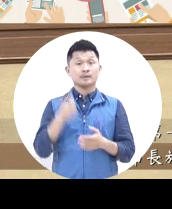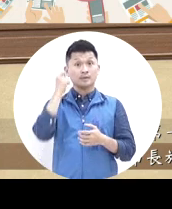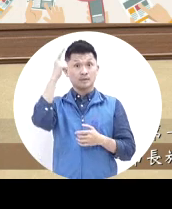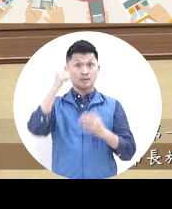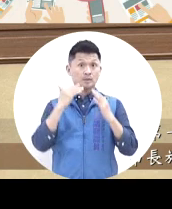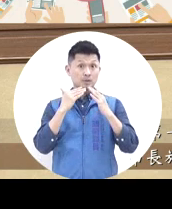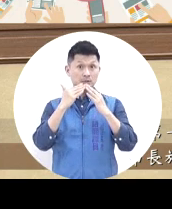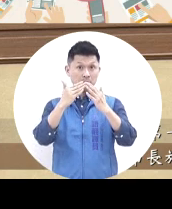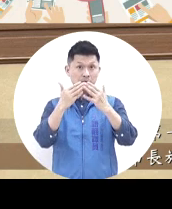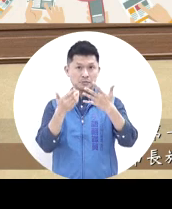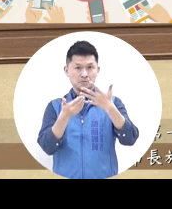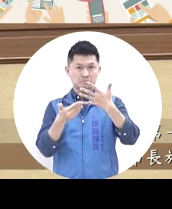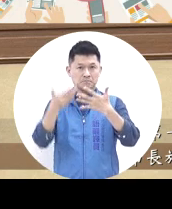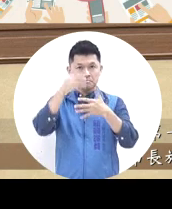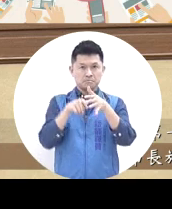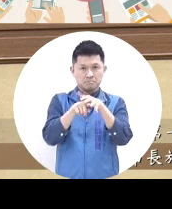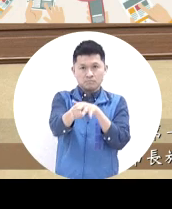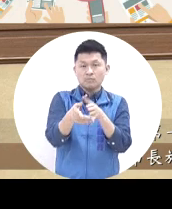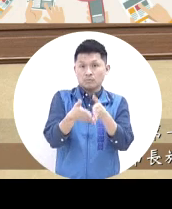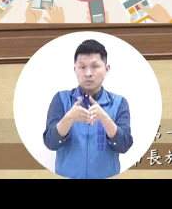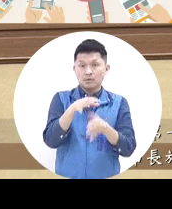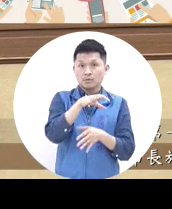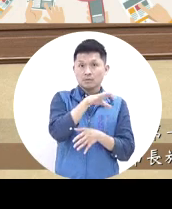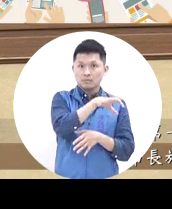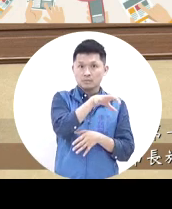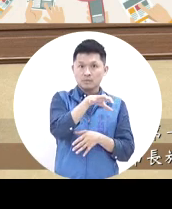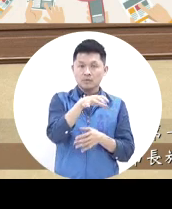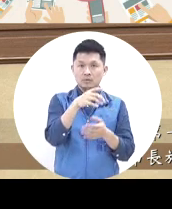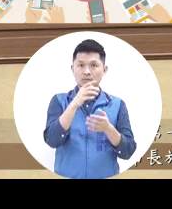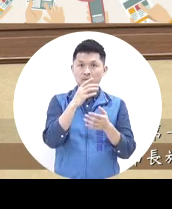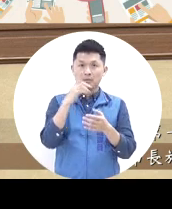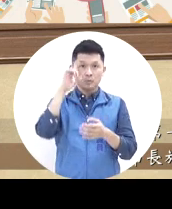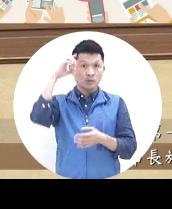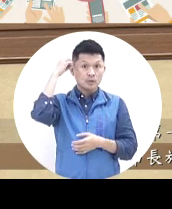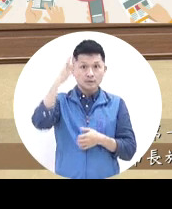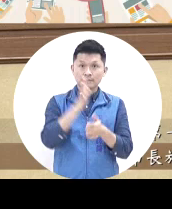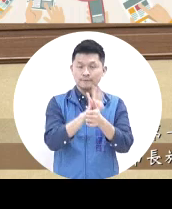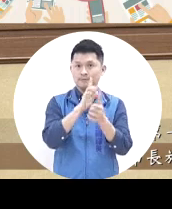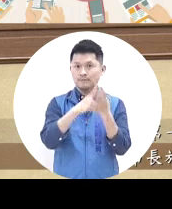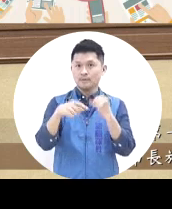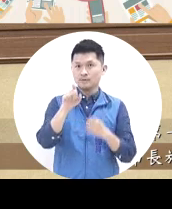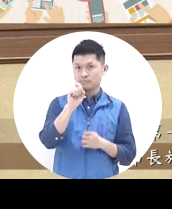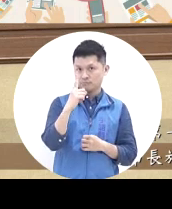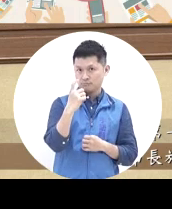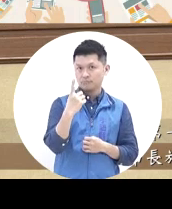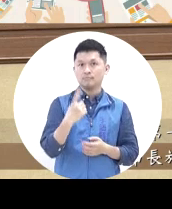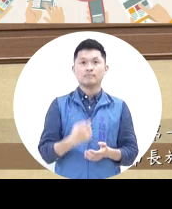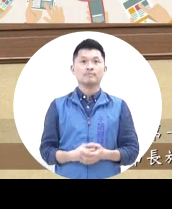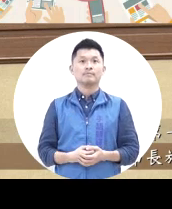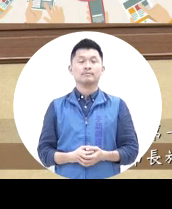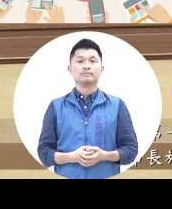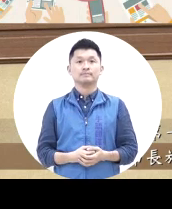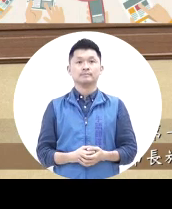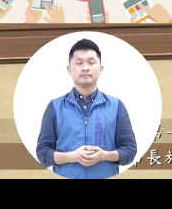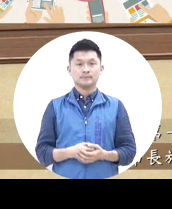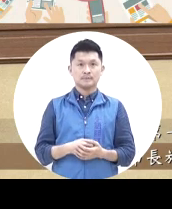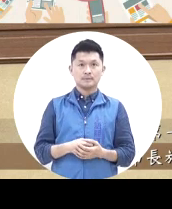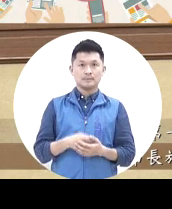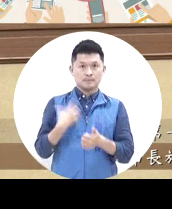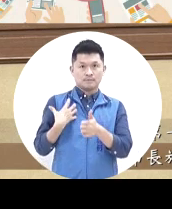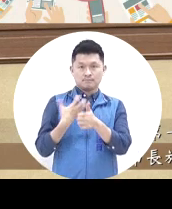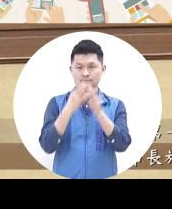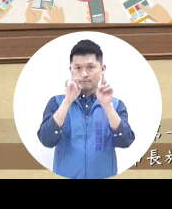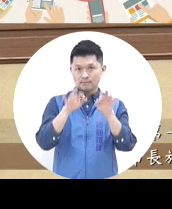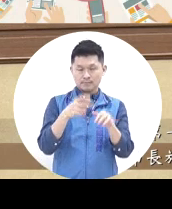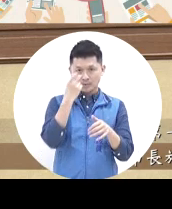迈进，我们全国首创有11项创新的应用服务，智慧的监控食安中心、